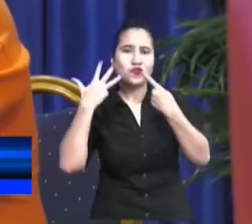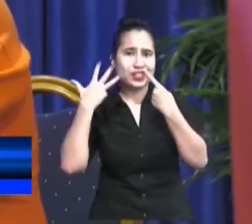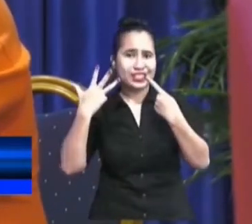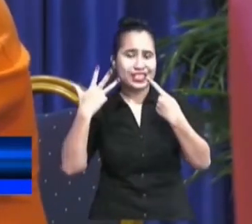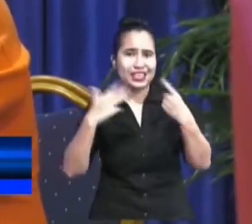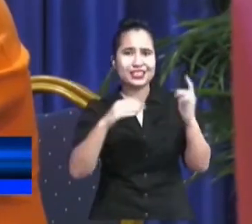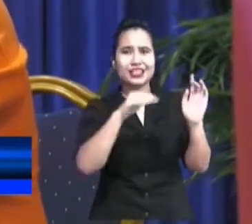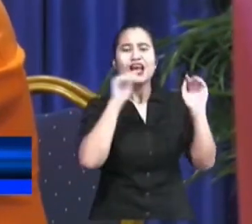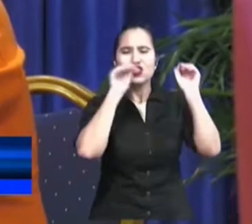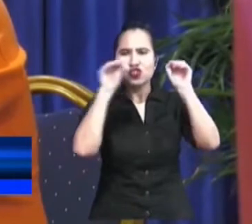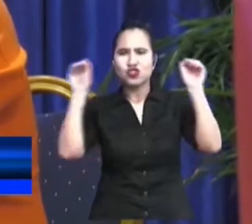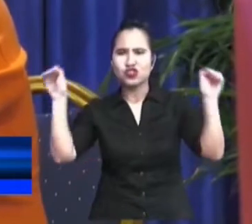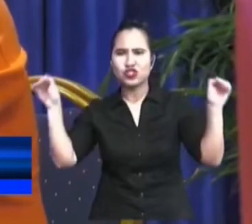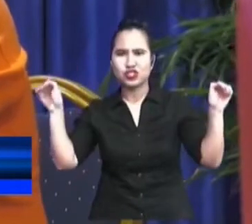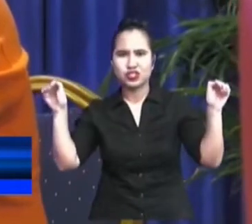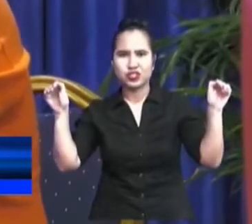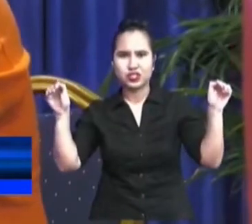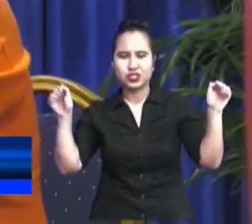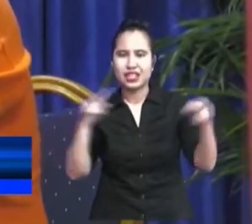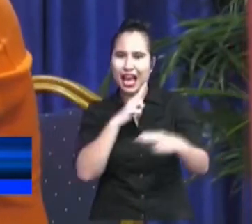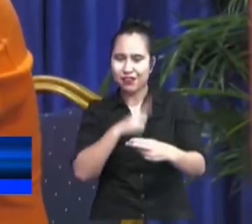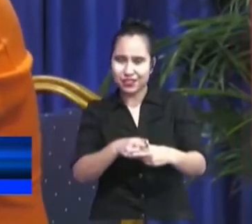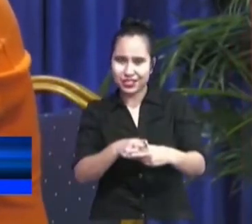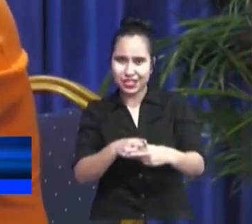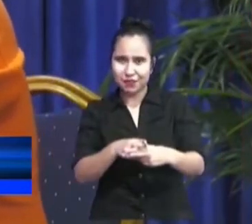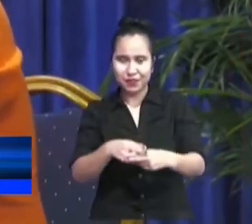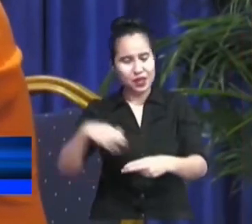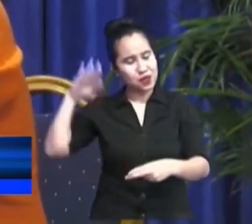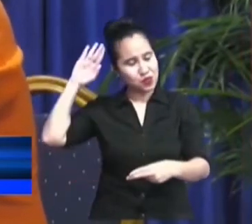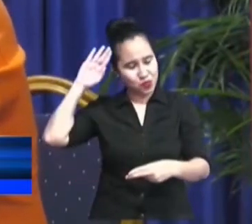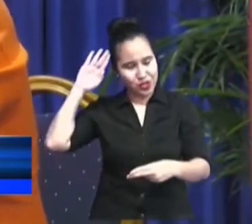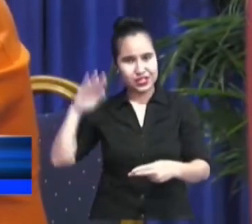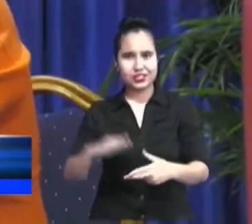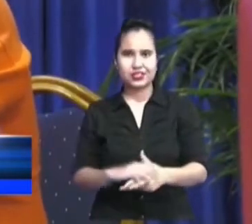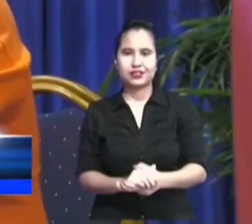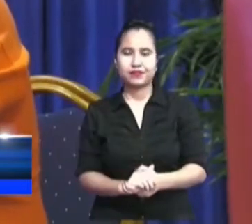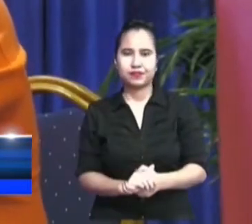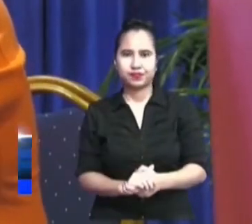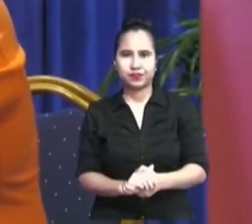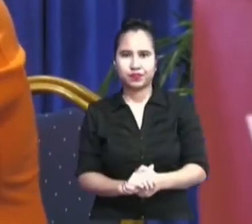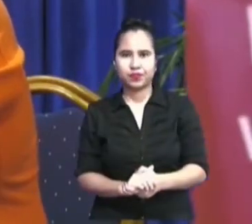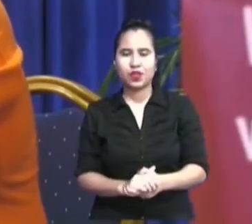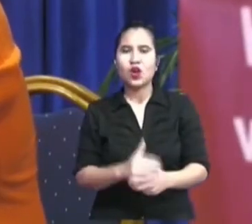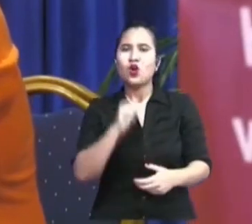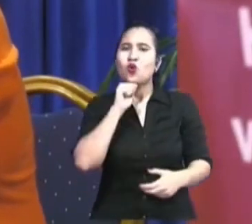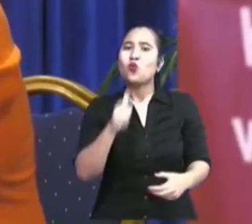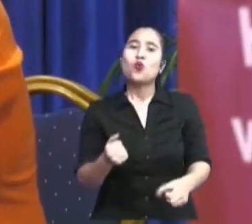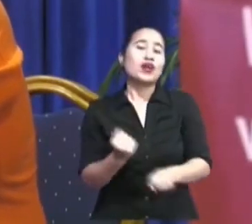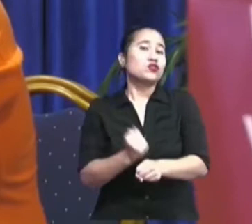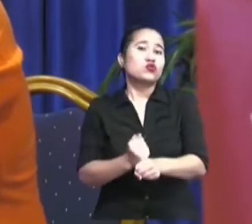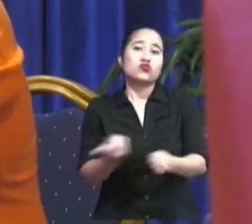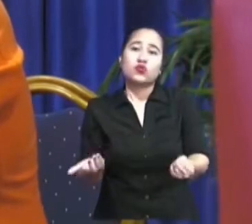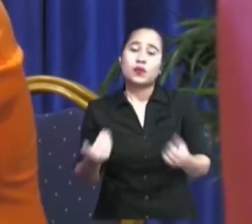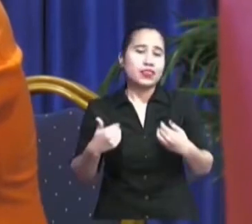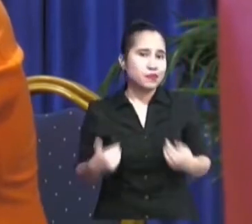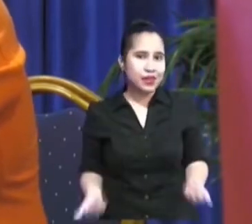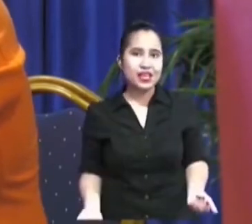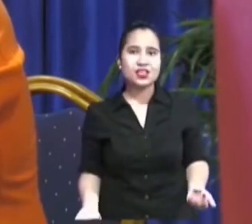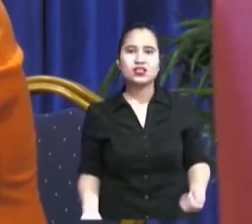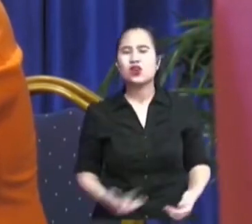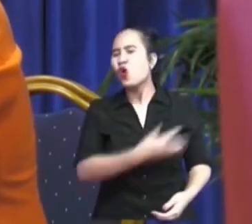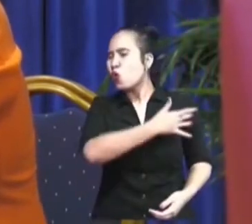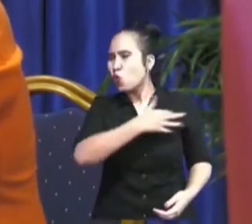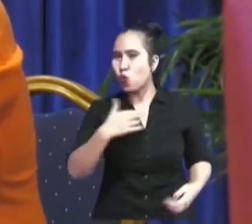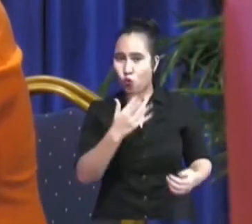de instructies. Die zijn afgestemd onder andere ook met de politie. Dus wat doen we met de mensen? Hoe lang houden we ze daar? En wat gebeurt